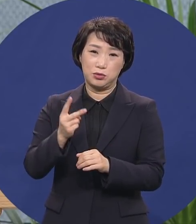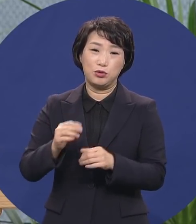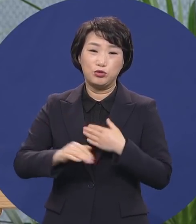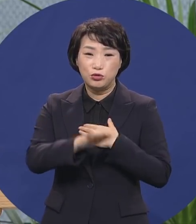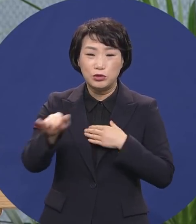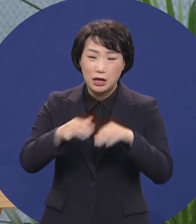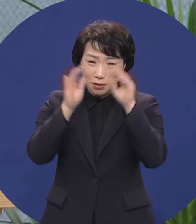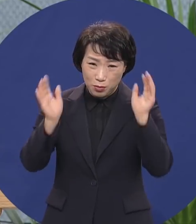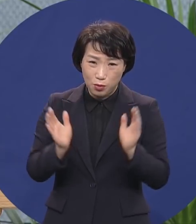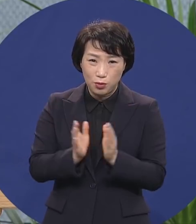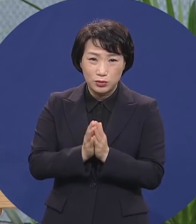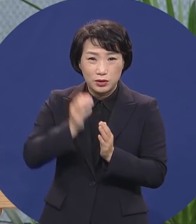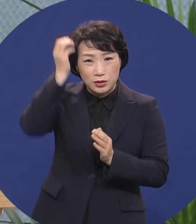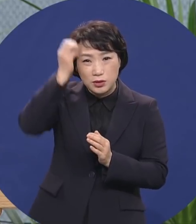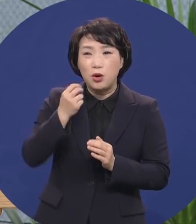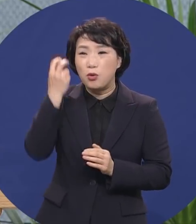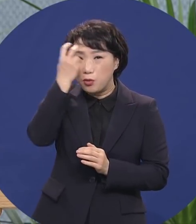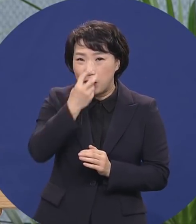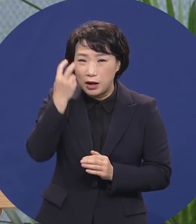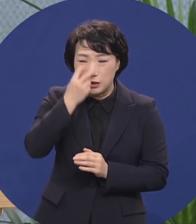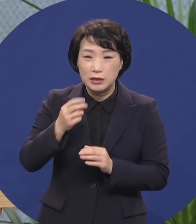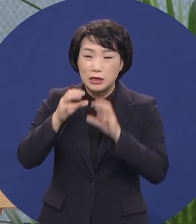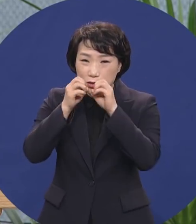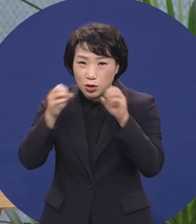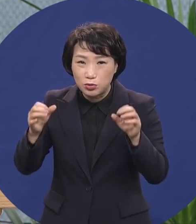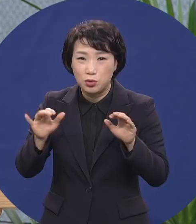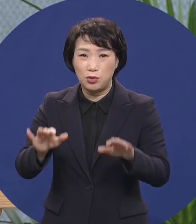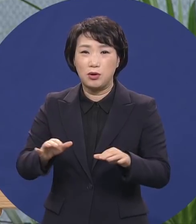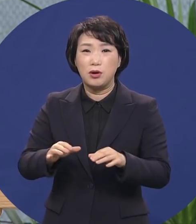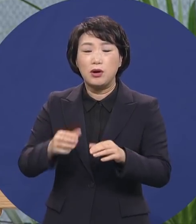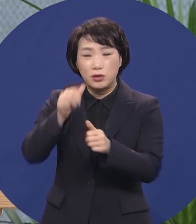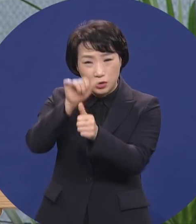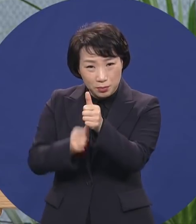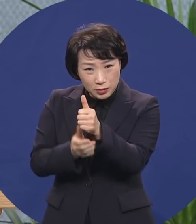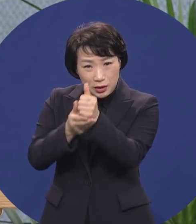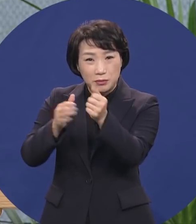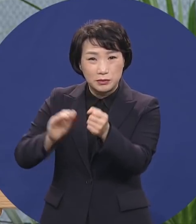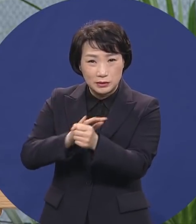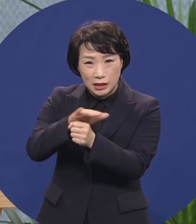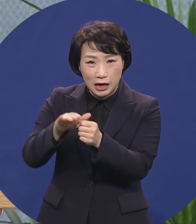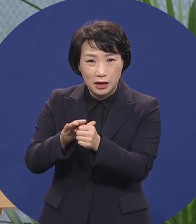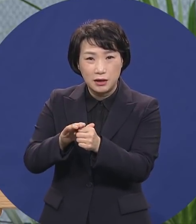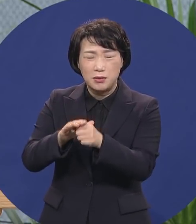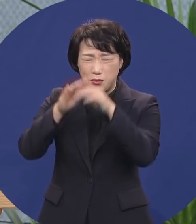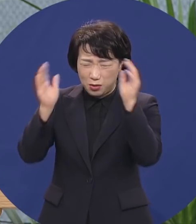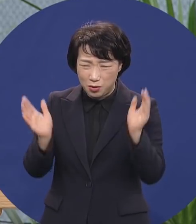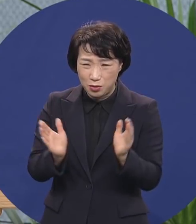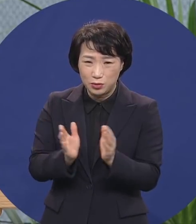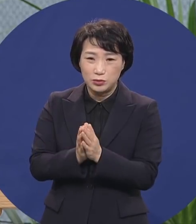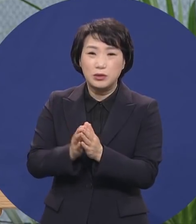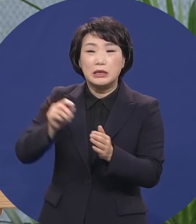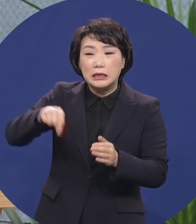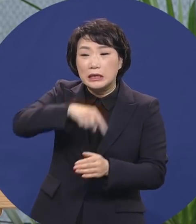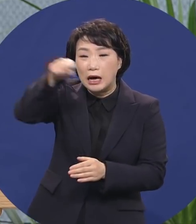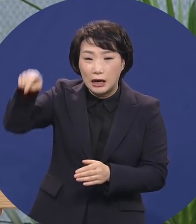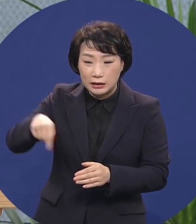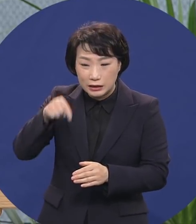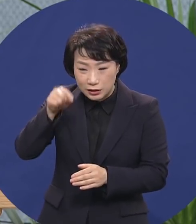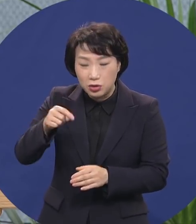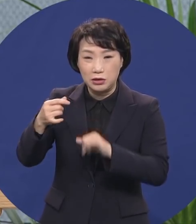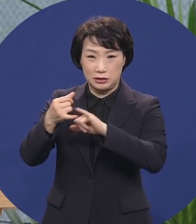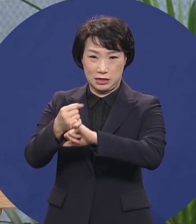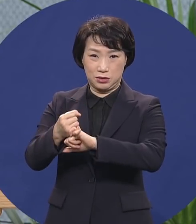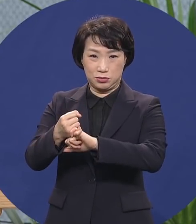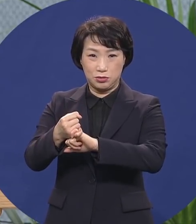우리의 모든 영혼 관리도, 전도도, 섬김도, 사랑도 다 이 속에서